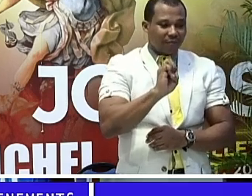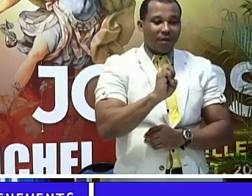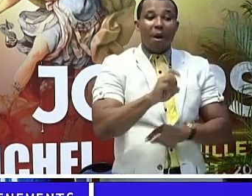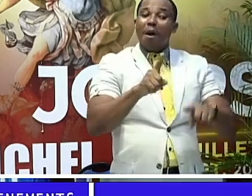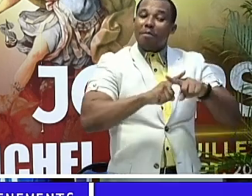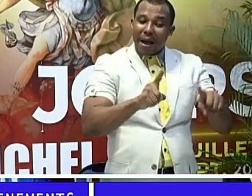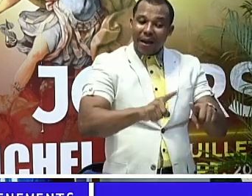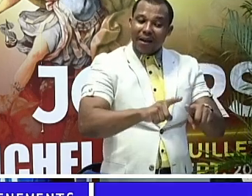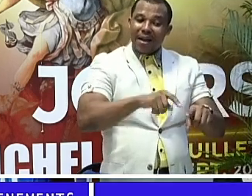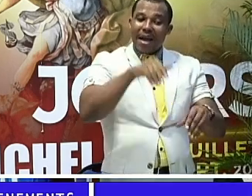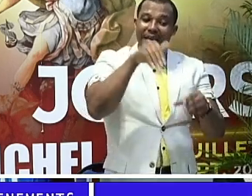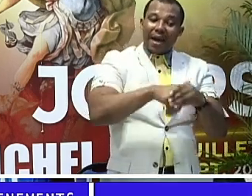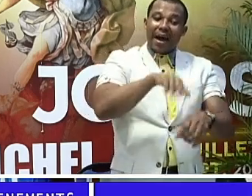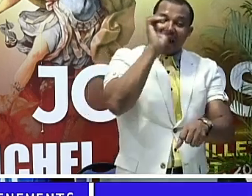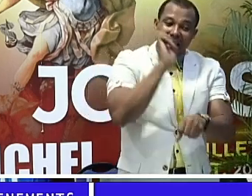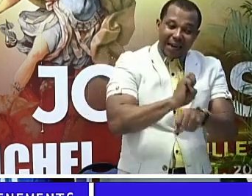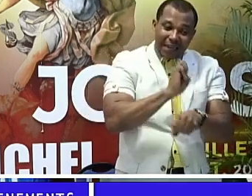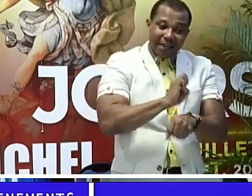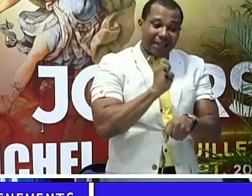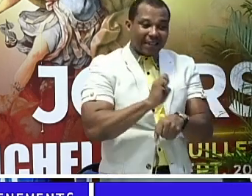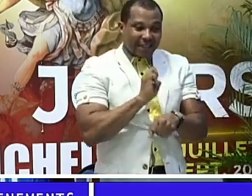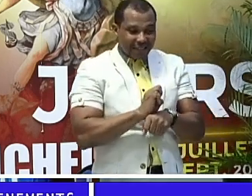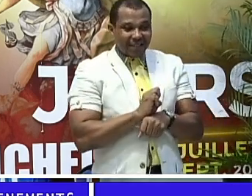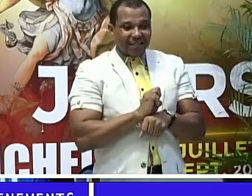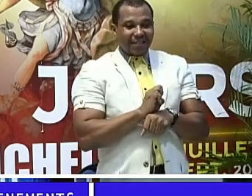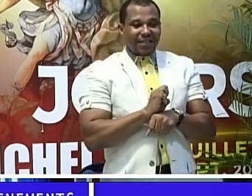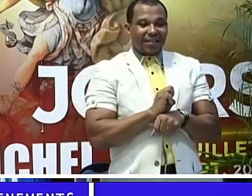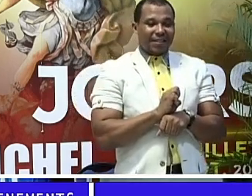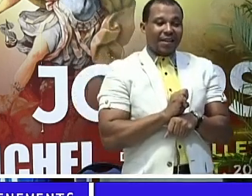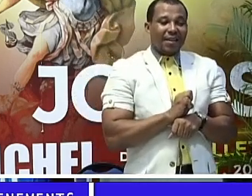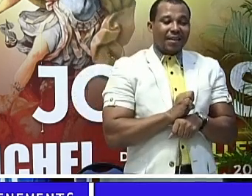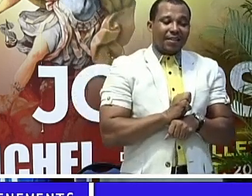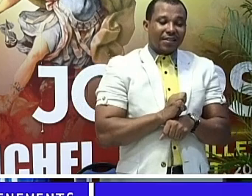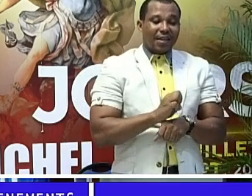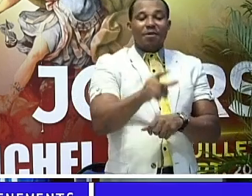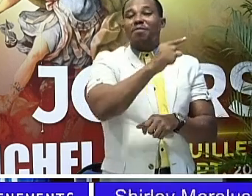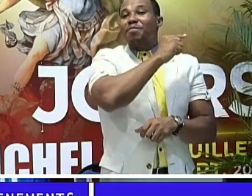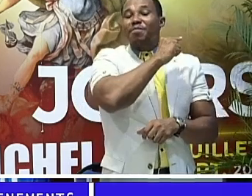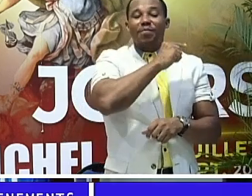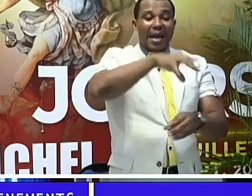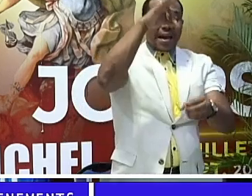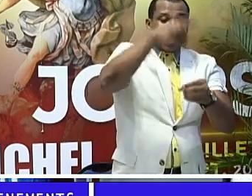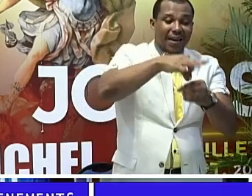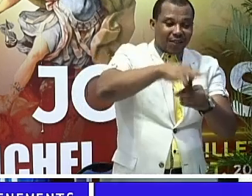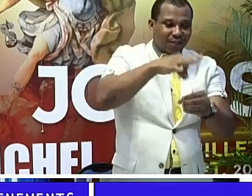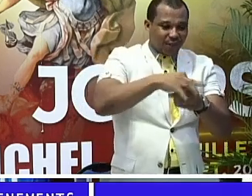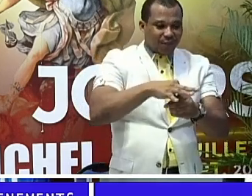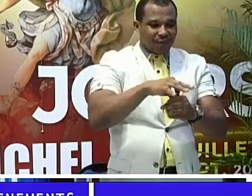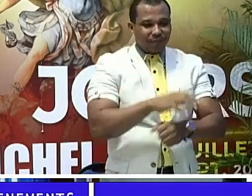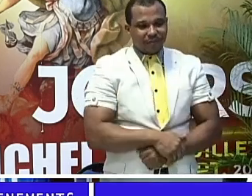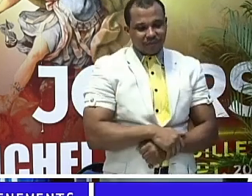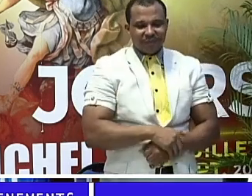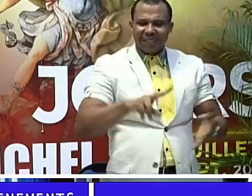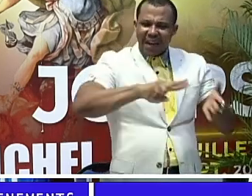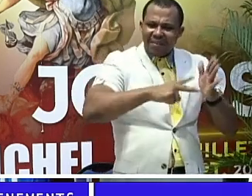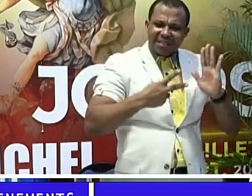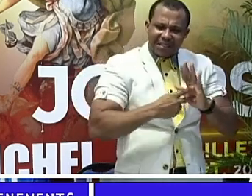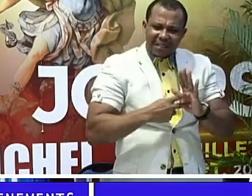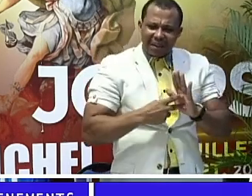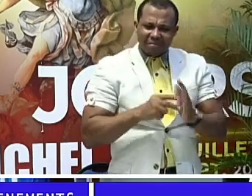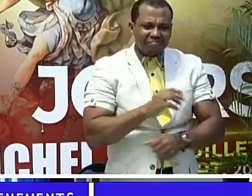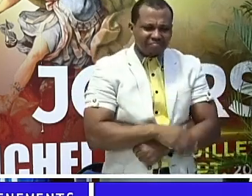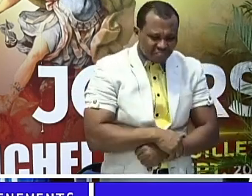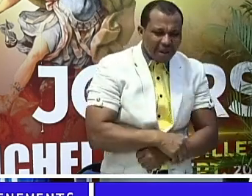Père, il a voté. Fidèle, il a voté. Et c'est après votre yon nommé yon responsable yon